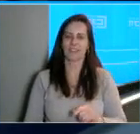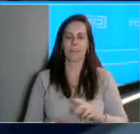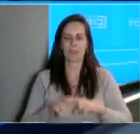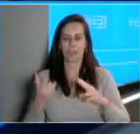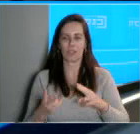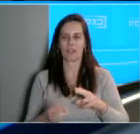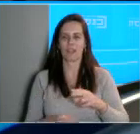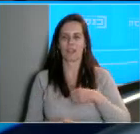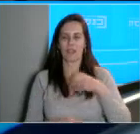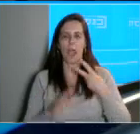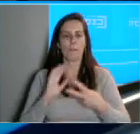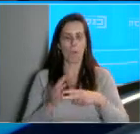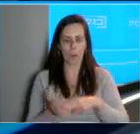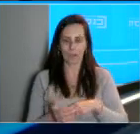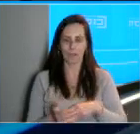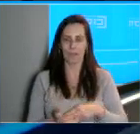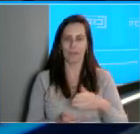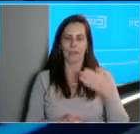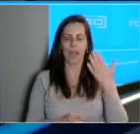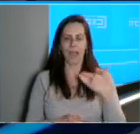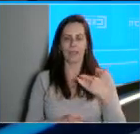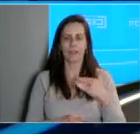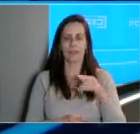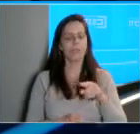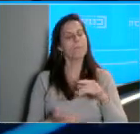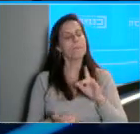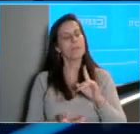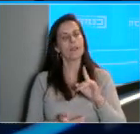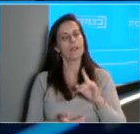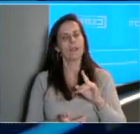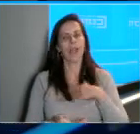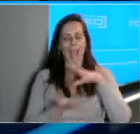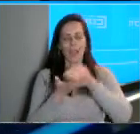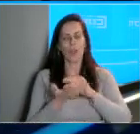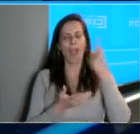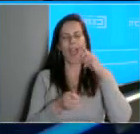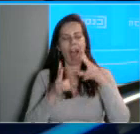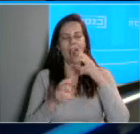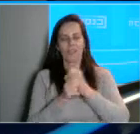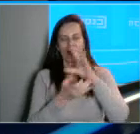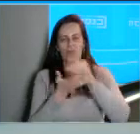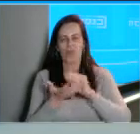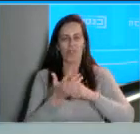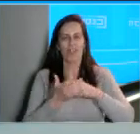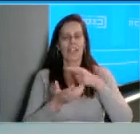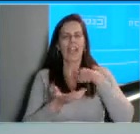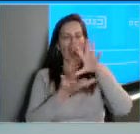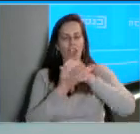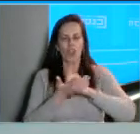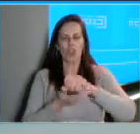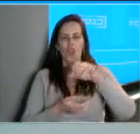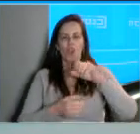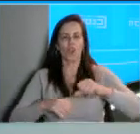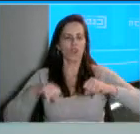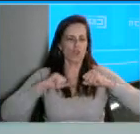מצד שני, החיבור שלי לפוליטיקה היה, הגיע דווקא מהמקום של החיקויים, שטוביה צפיר היה מחכה, נגיד, את אריק שרון, והיה,